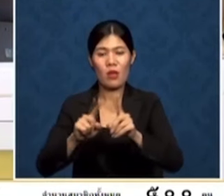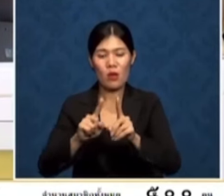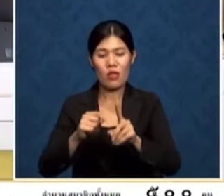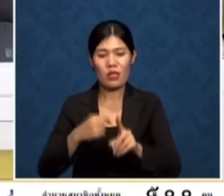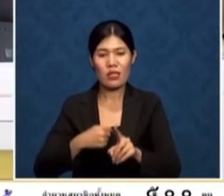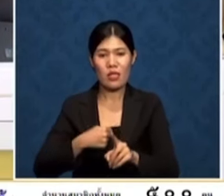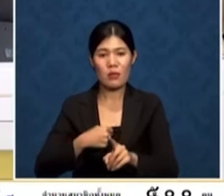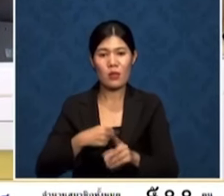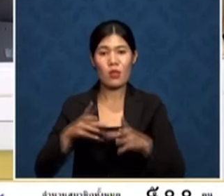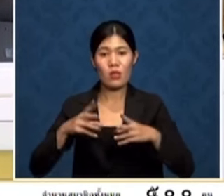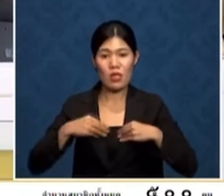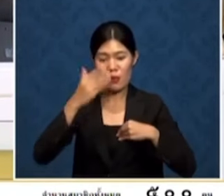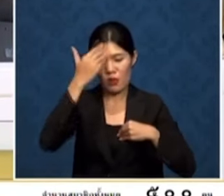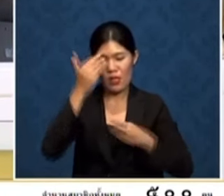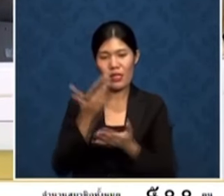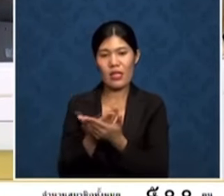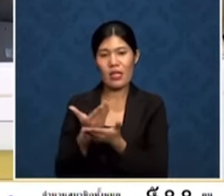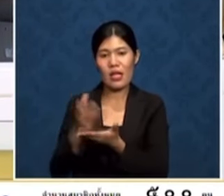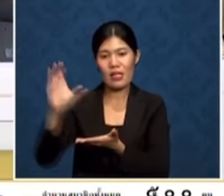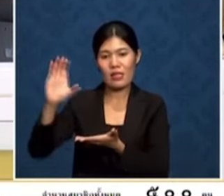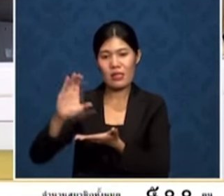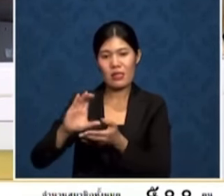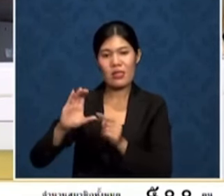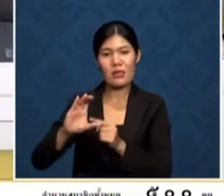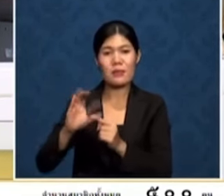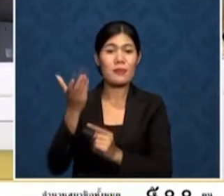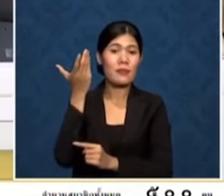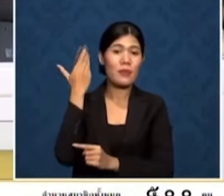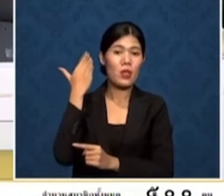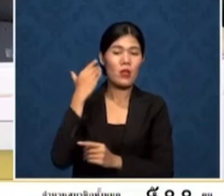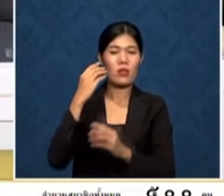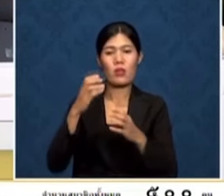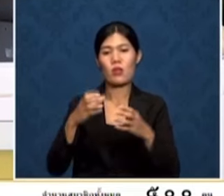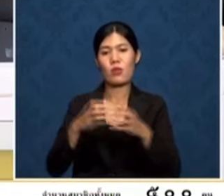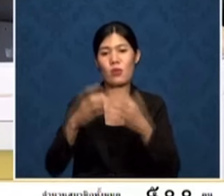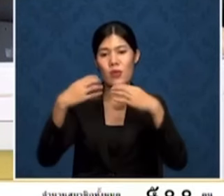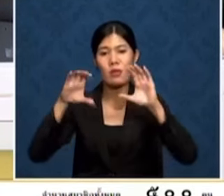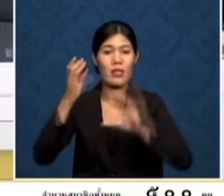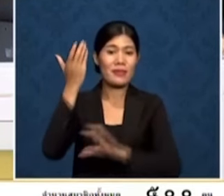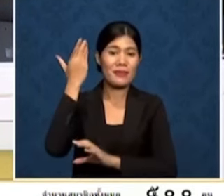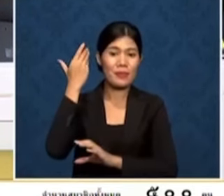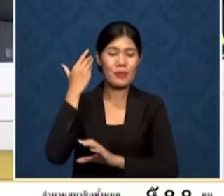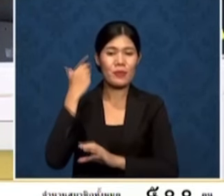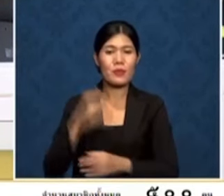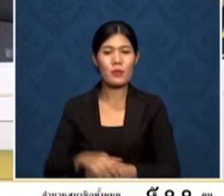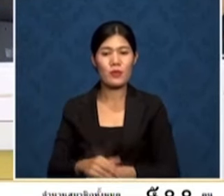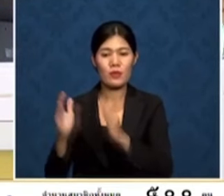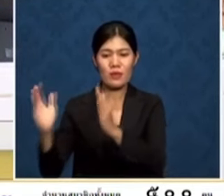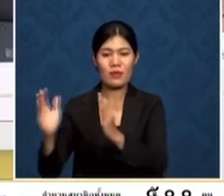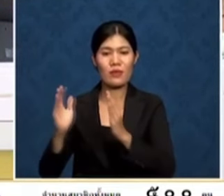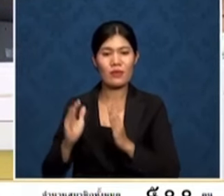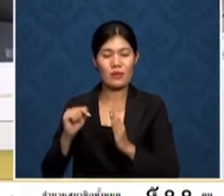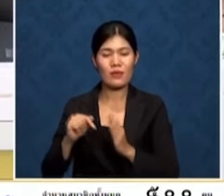จากรัฐบาลก่อนหน้าด้วยสภาพเศรษฐกิจที่เป็นอยู่ซึ่งเดี๋ยวรัฐมนตรีว่าการกระทรวงการคลังท่านพิชัยท่านก็จะขึ้น